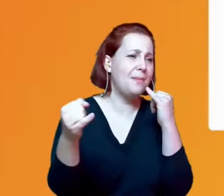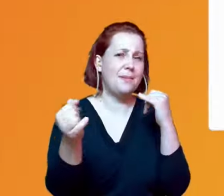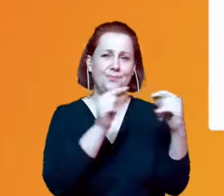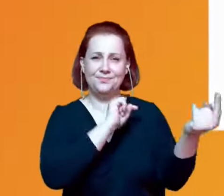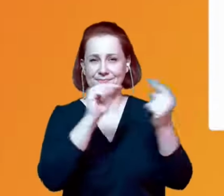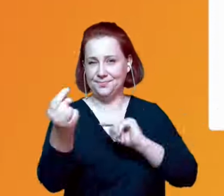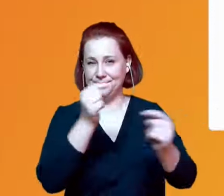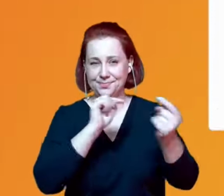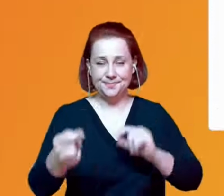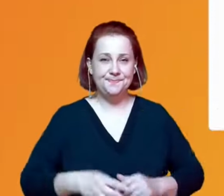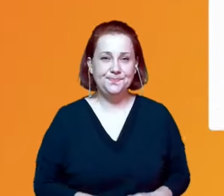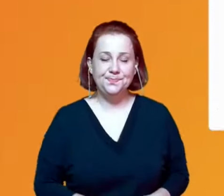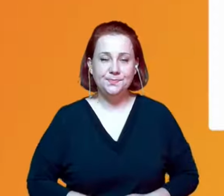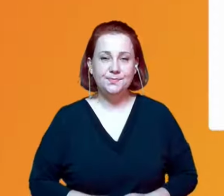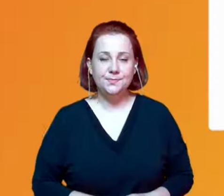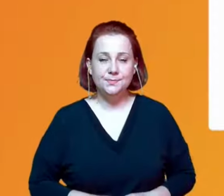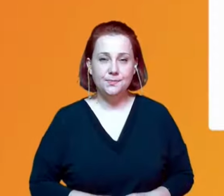dyskusje. Przyglądaliśmy się